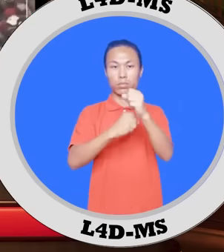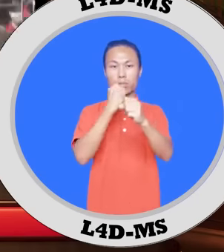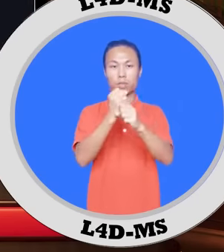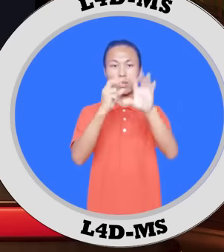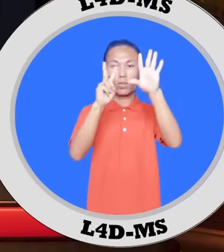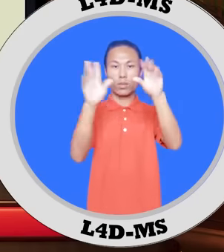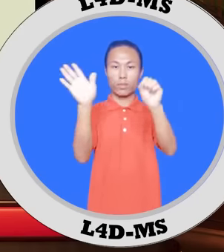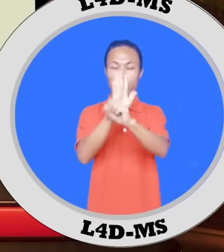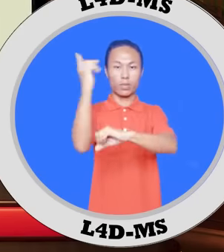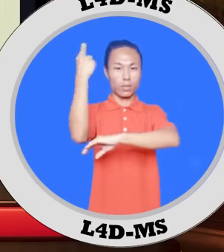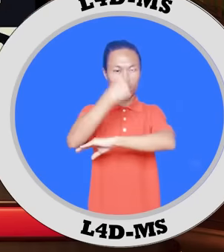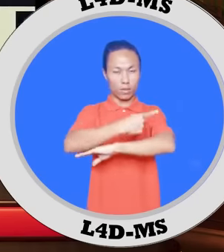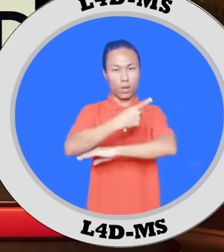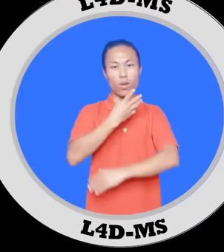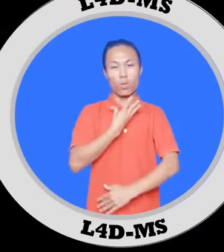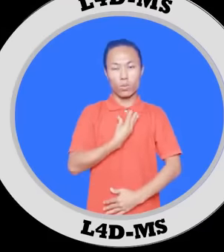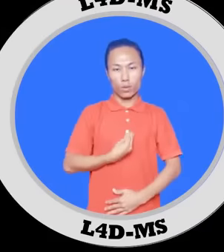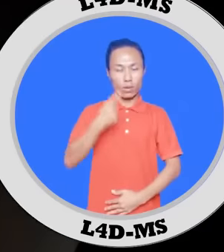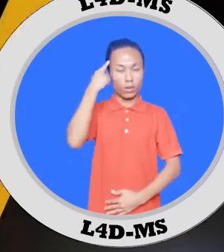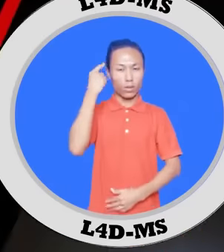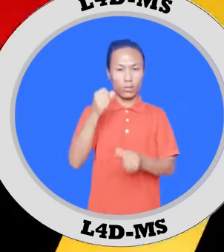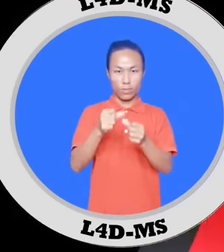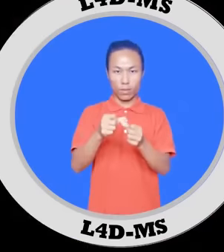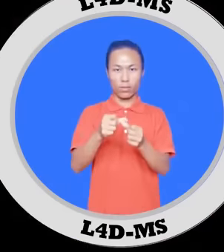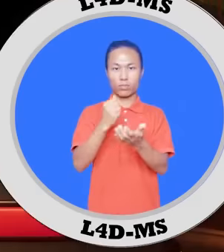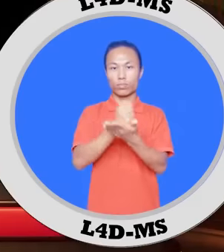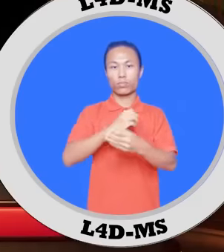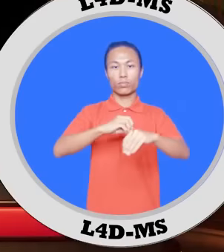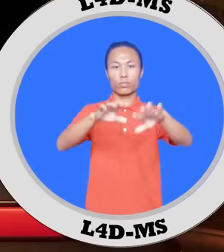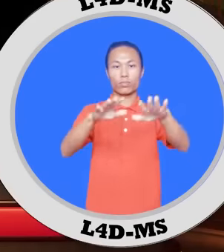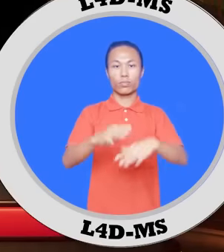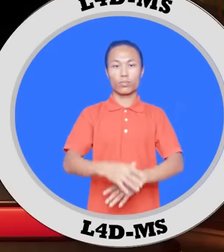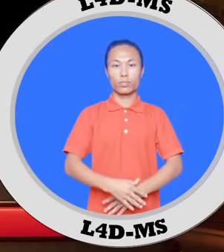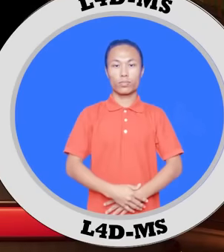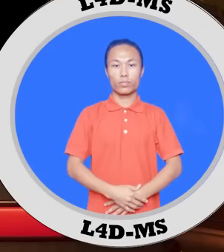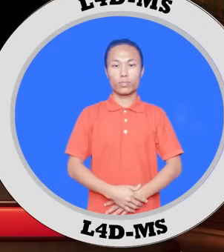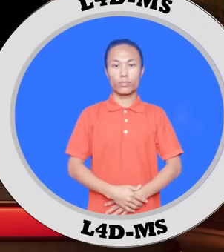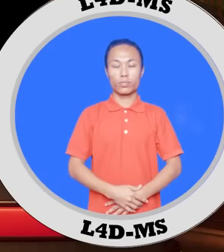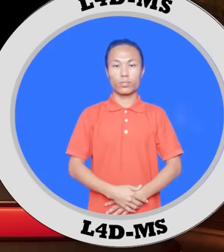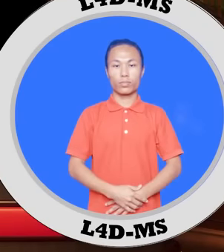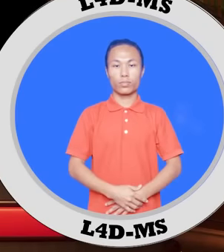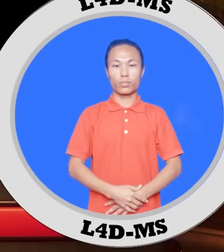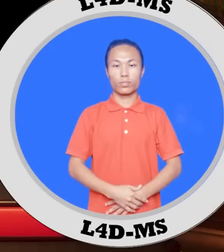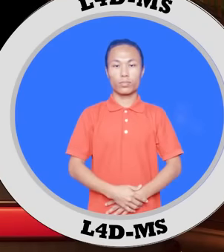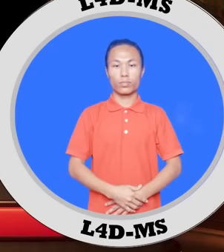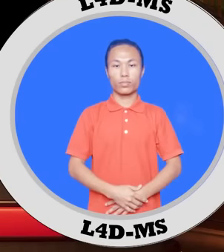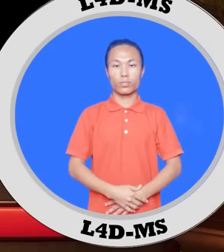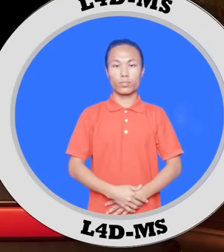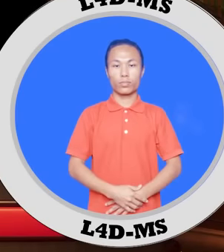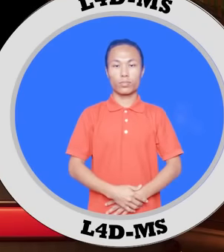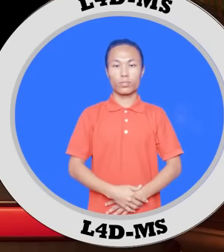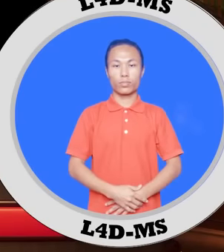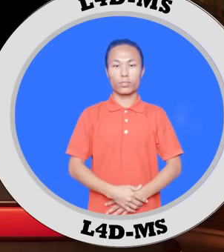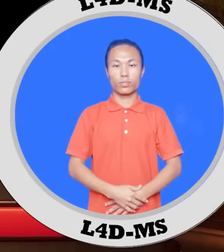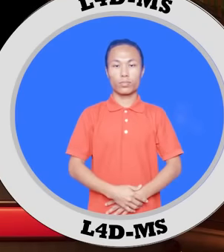ကထုတ်ပြန်ခဲ့တဲ့သတင်းပဲဖြစ်ပါတယ်ရှင်။2019ခုနှစ်မှာရိုဟင်ဂျာပြည်သူတွေအပေါ်အကြမ်းဖက်စ